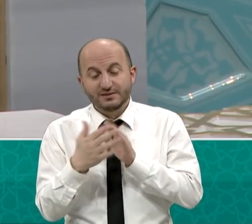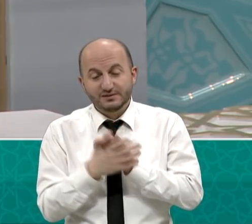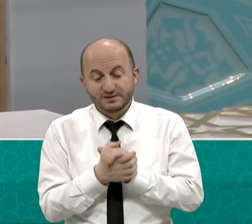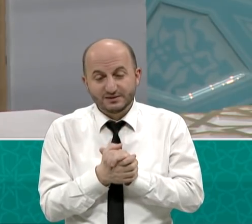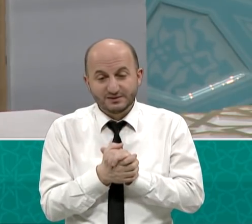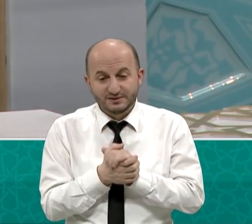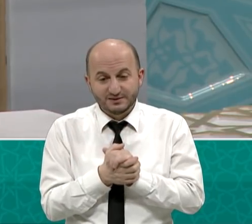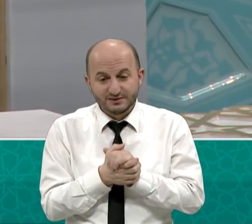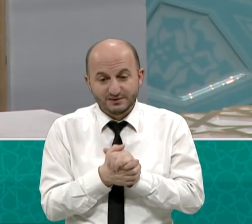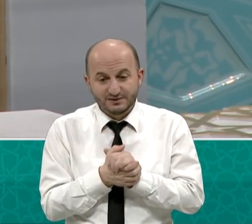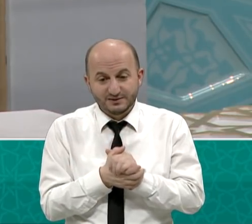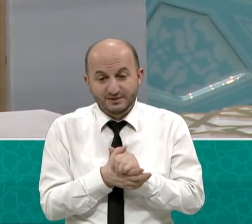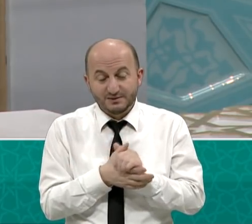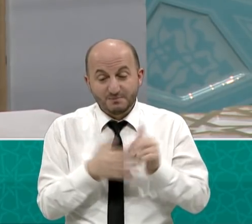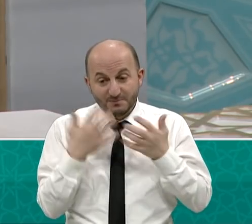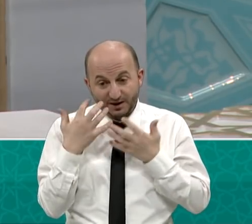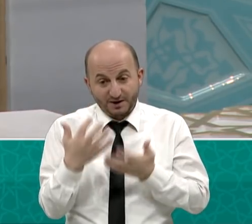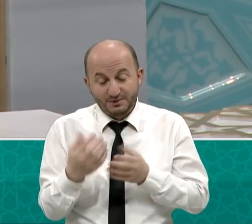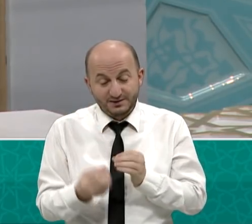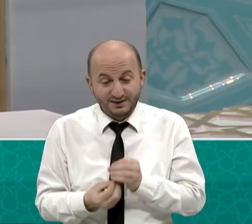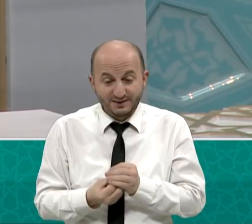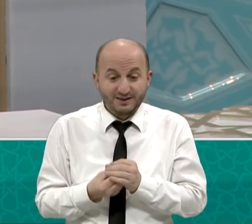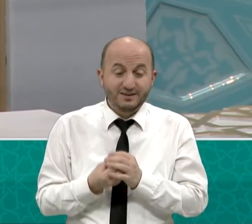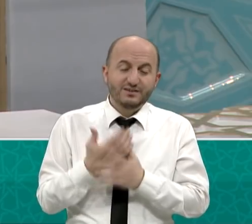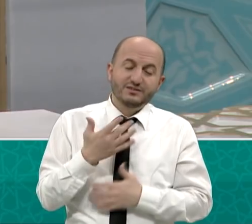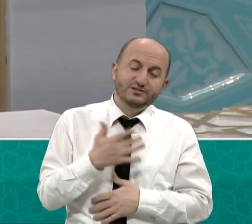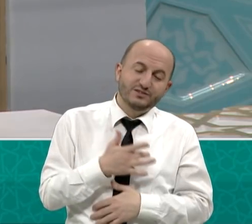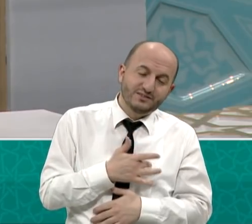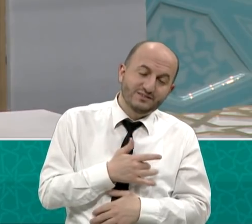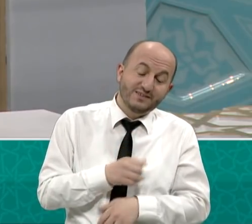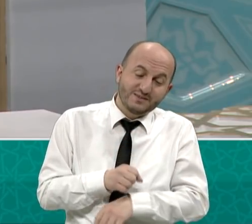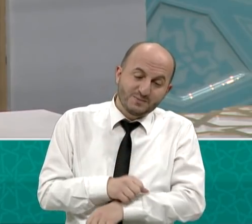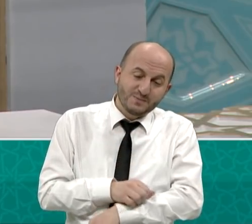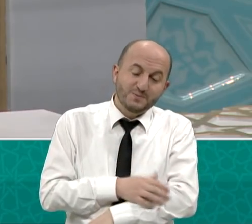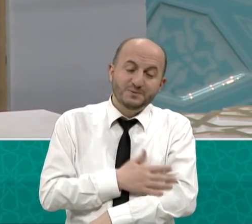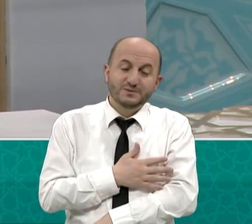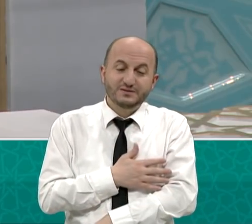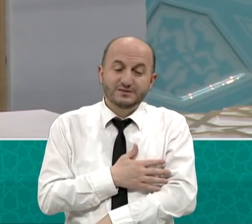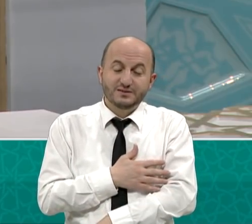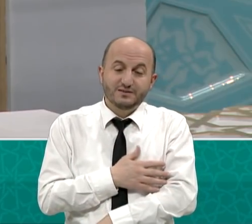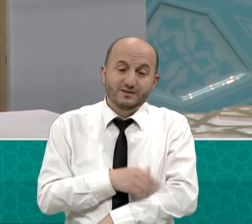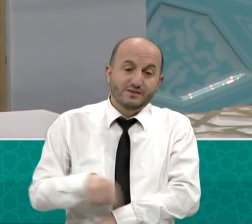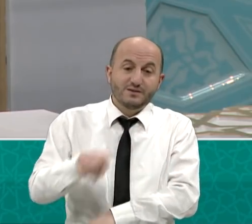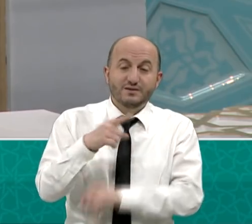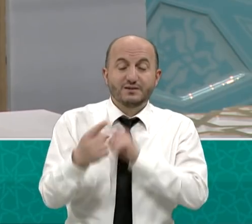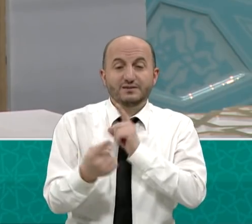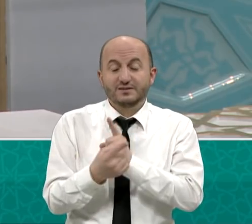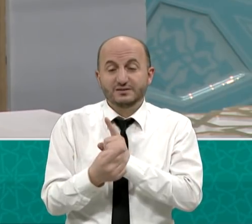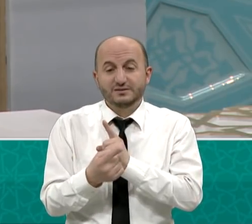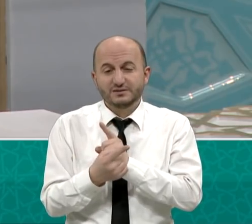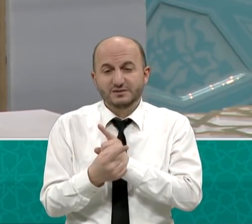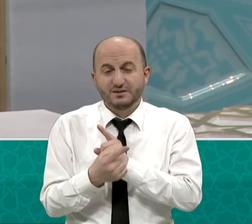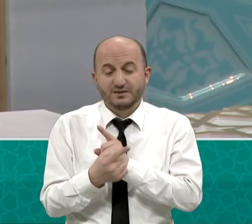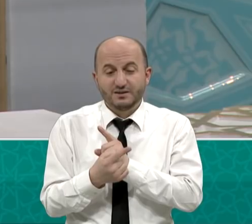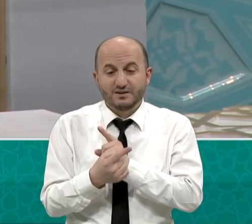miner rahme." Merhametten kaynaklanan o şefkat duygusunu, duygusuyla onlara karşı acıma duygusuyla